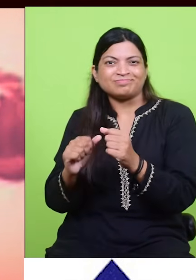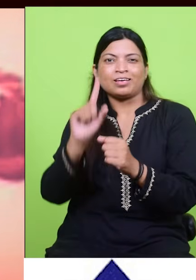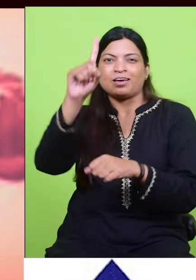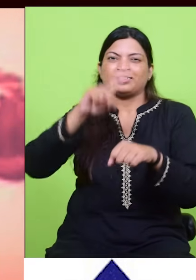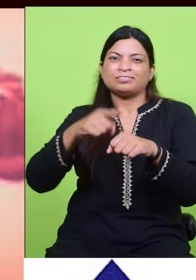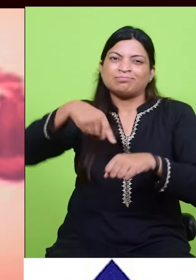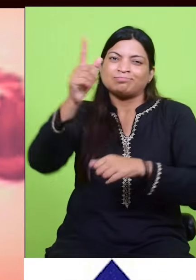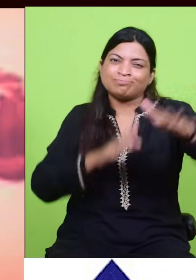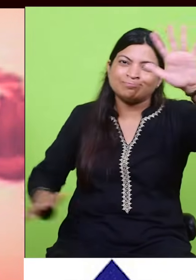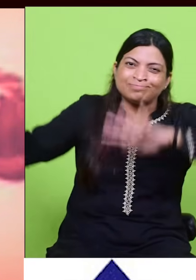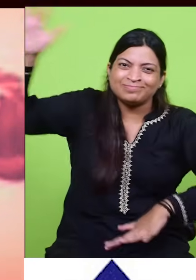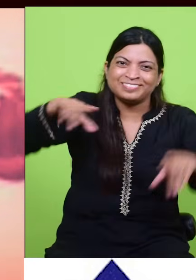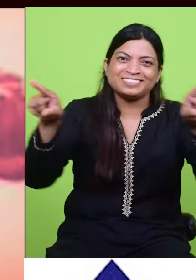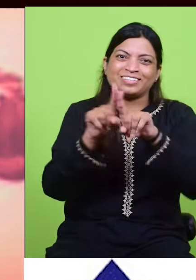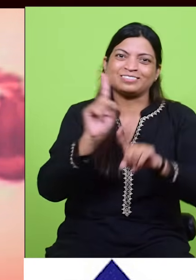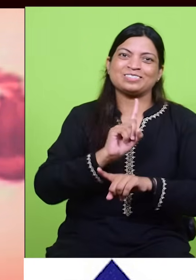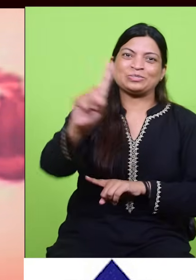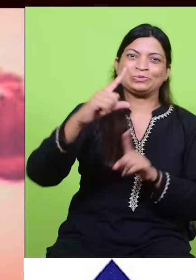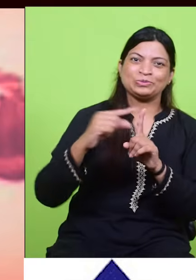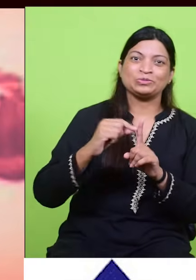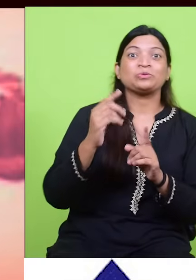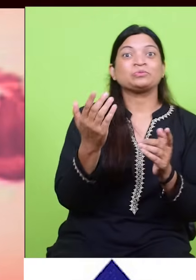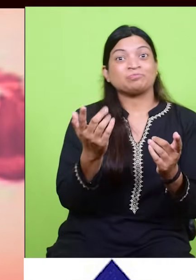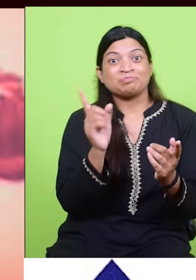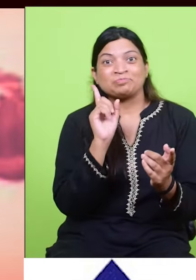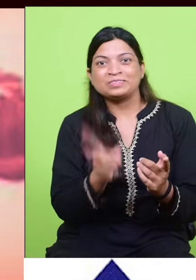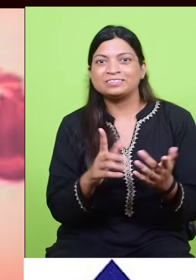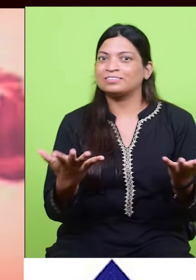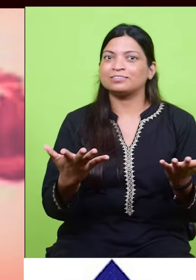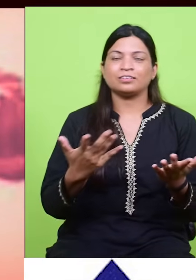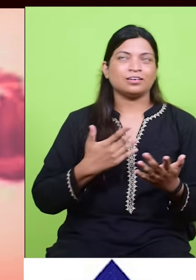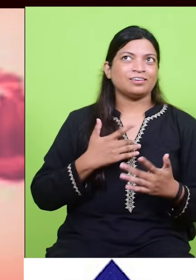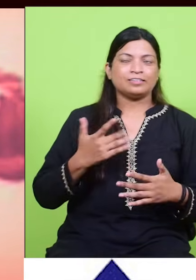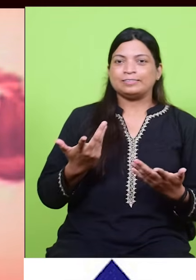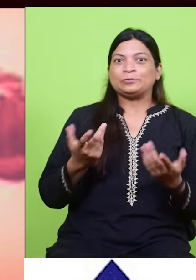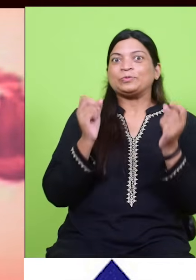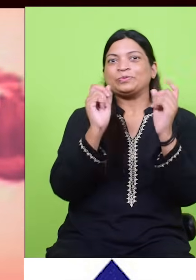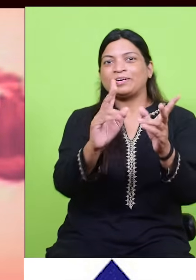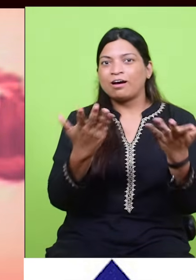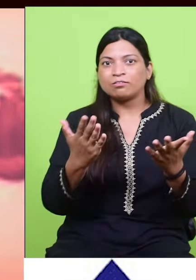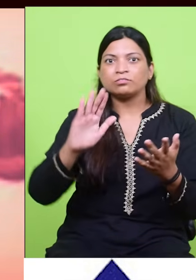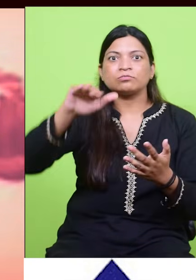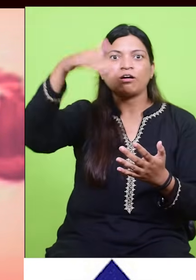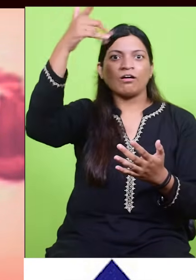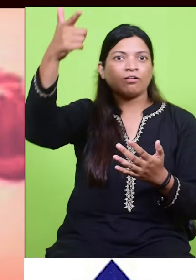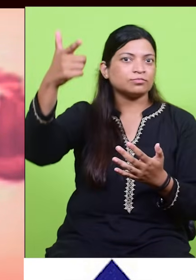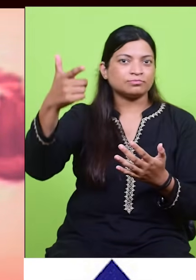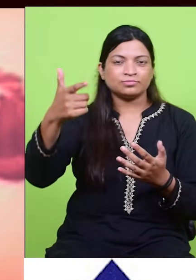रखी। और अभी जो मई में जो रिज़ल्ट आया उसमें गुरदीप को फिर से 12th में 52% आए।